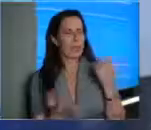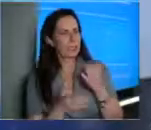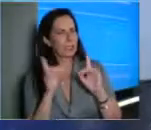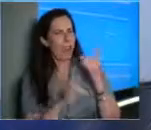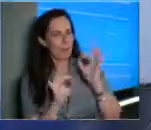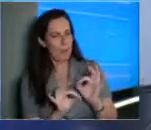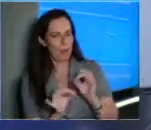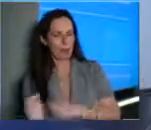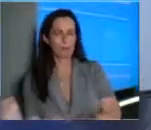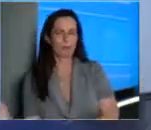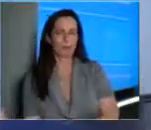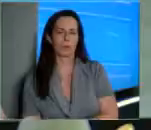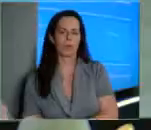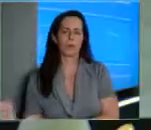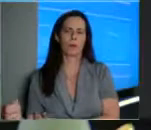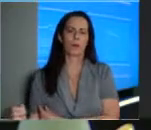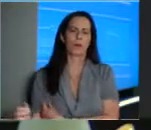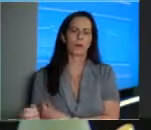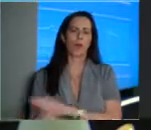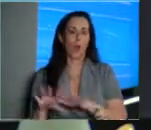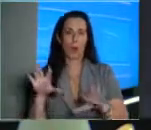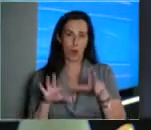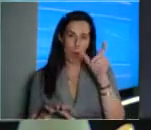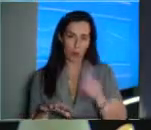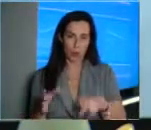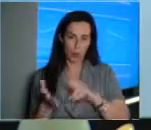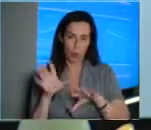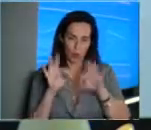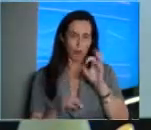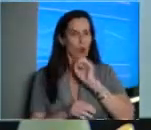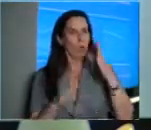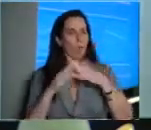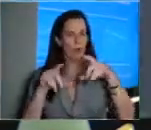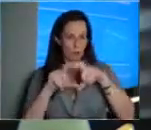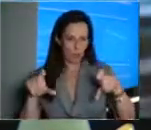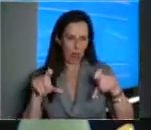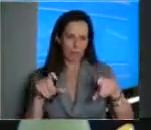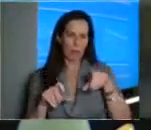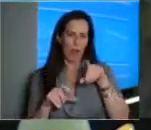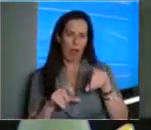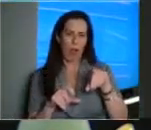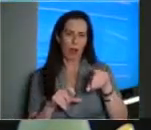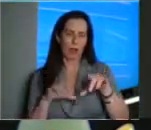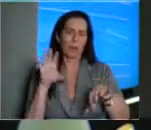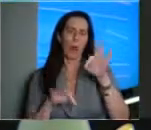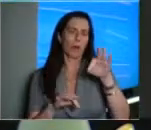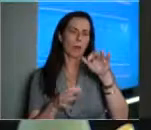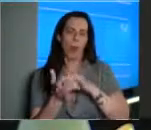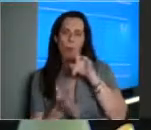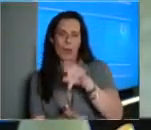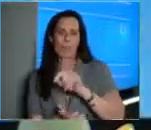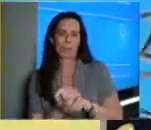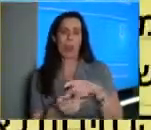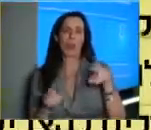קורה פיזית? מה? אז כל אדם שרשאי להצביע, מקבל הודעה הביתה, אתה, בחור הזה, מצביע בקלפי הזאת. זאת אומרת,